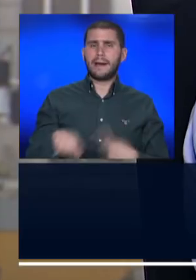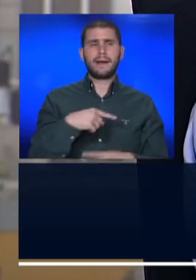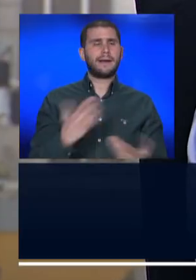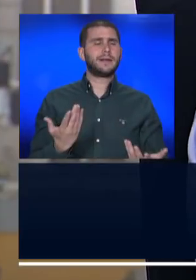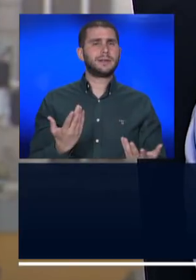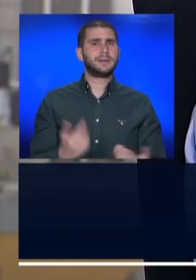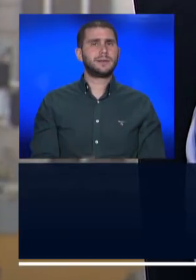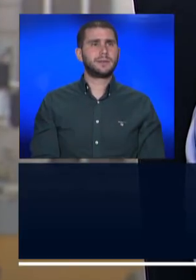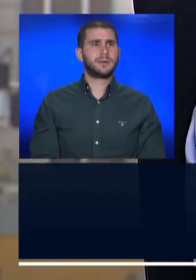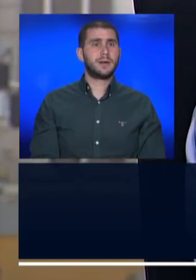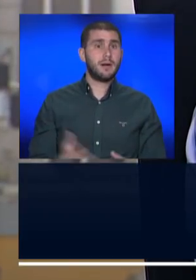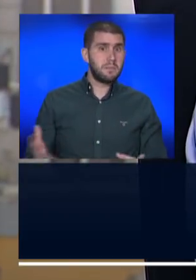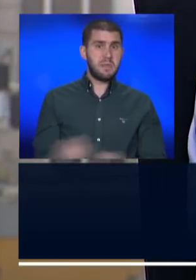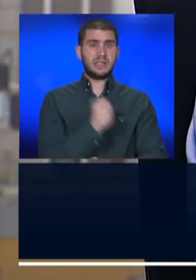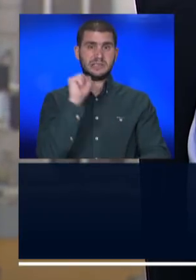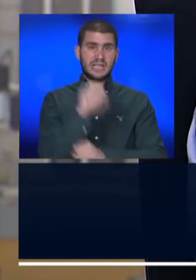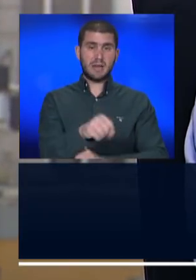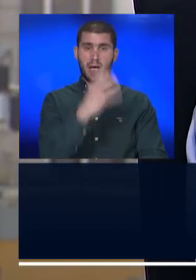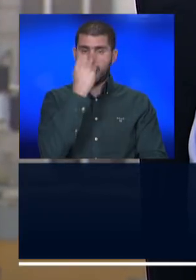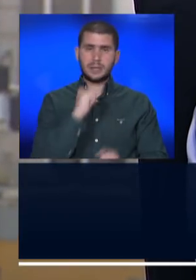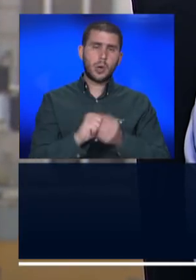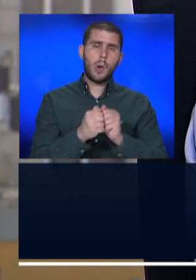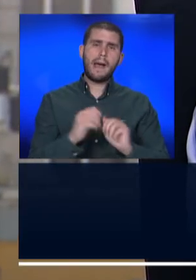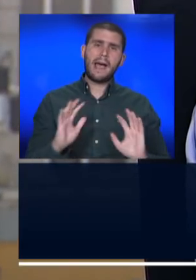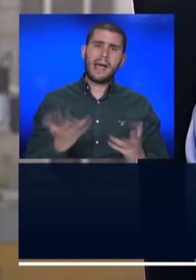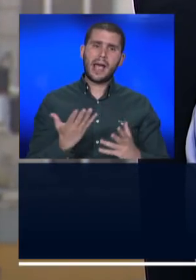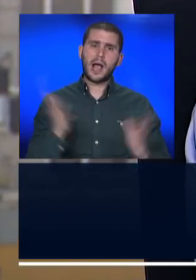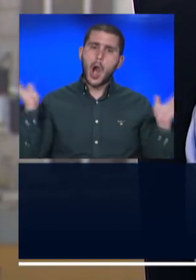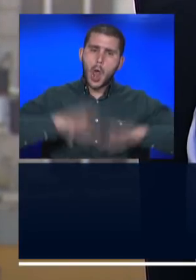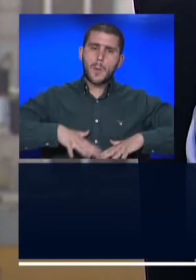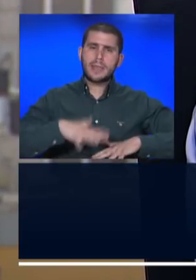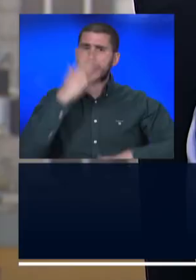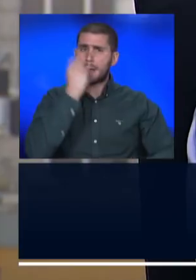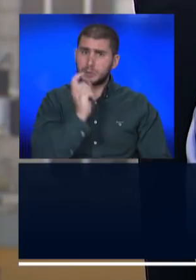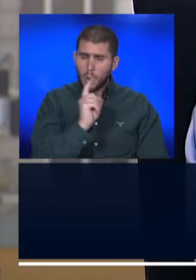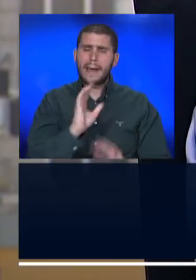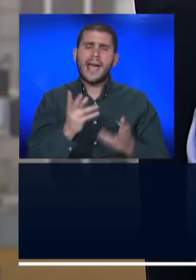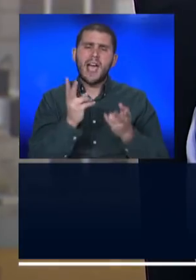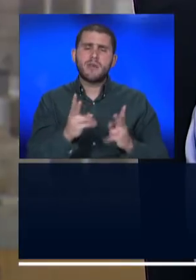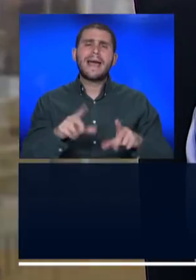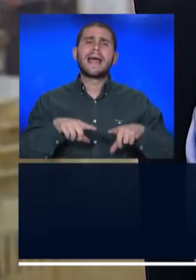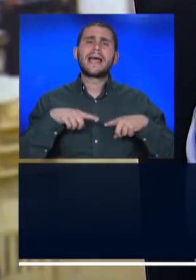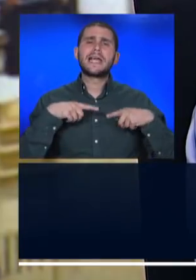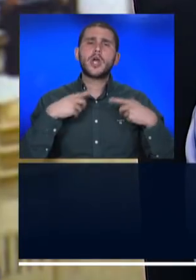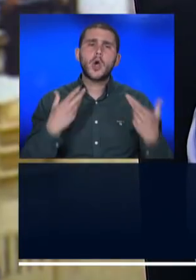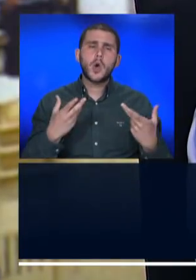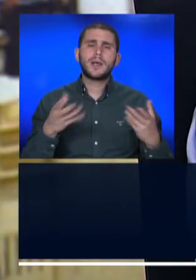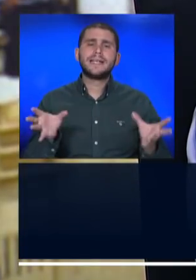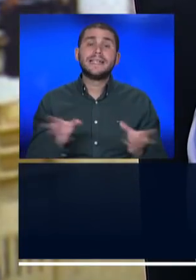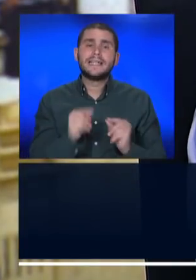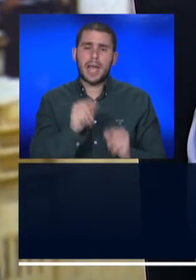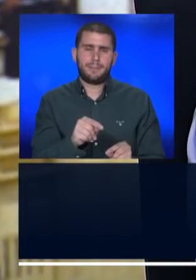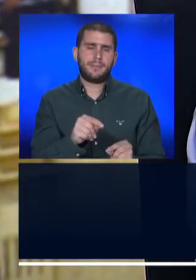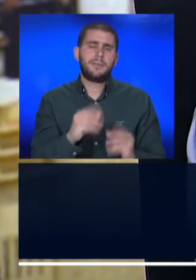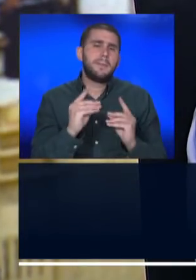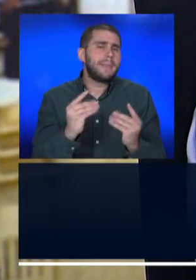מנצחים את החמאס או ממוטטים את החמאס, איך אפשר לחיות יחד איתם בצורה כלשהי.